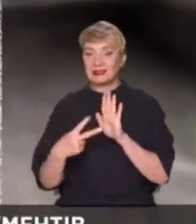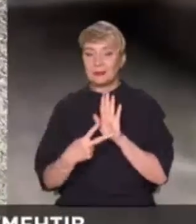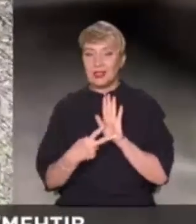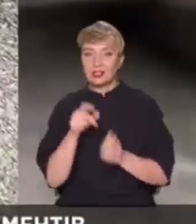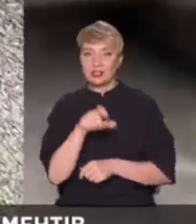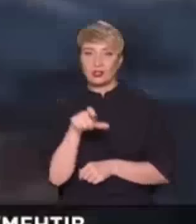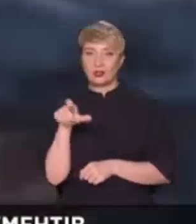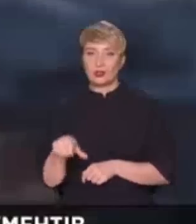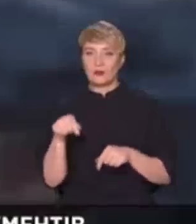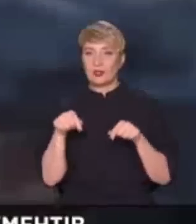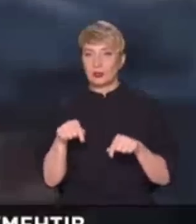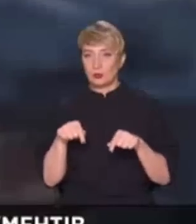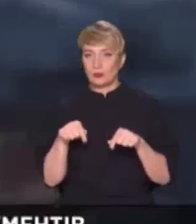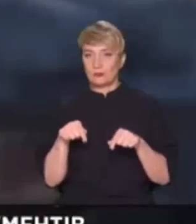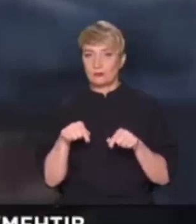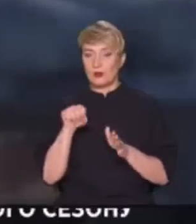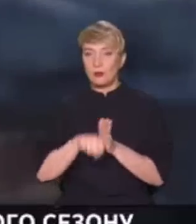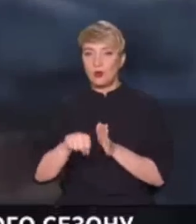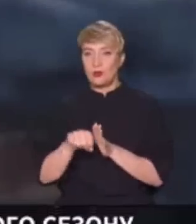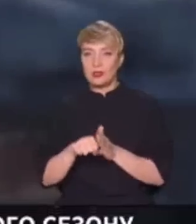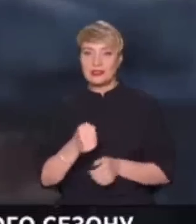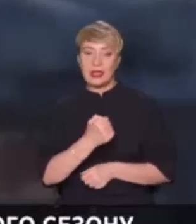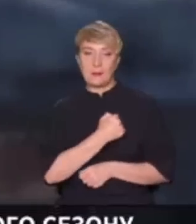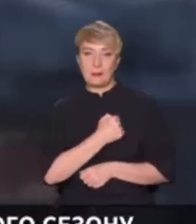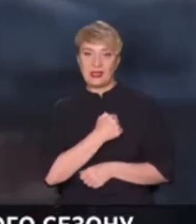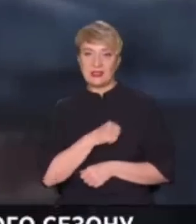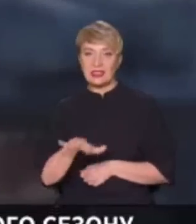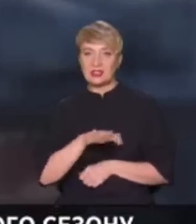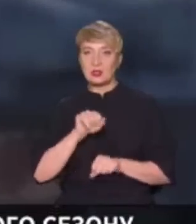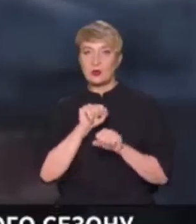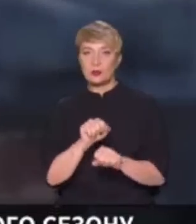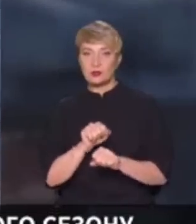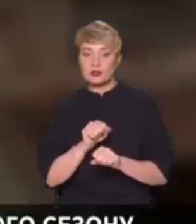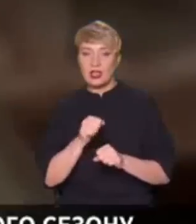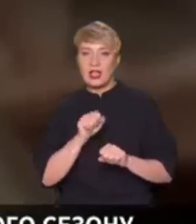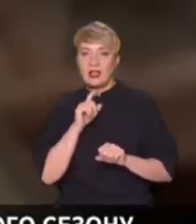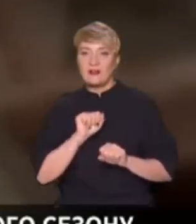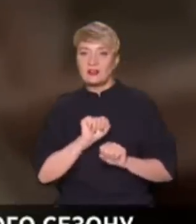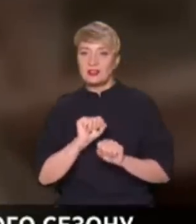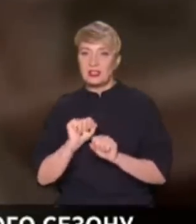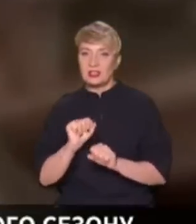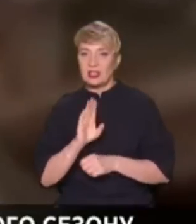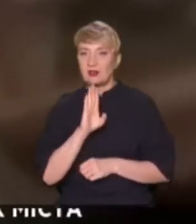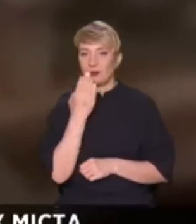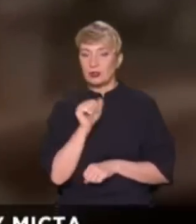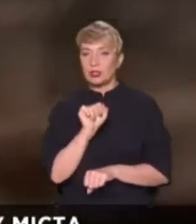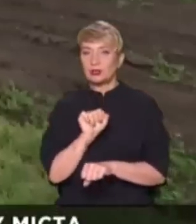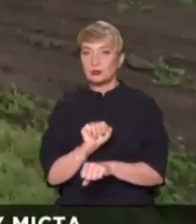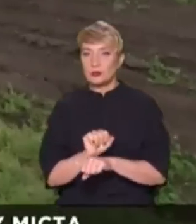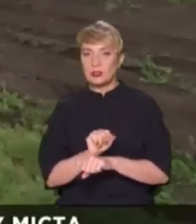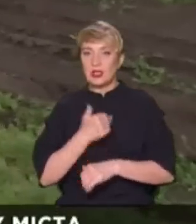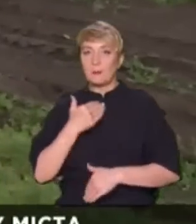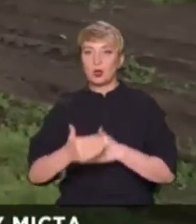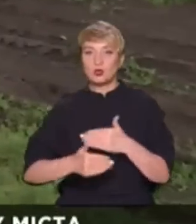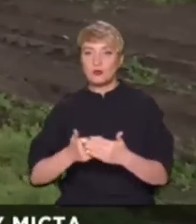в безпосередній близькості. Бійці тероборони втримали ворога на підступах до Баришівки та зупинили його просування.